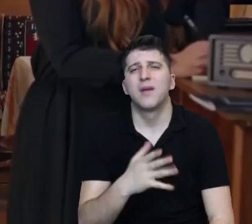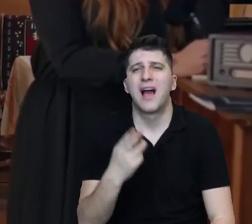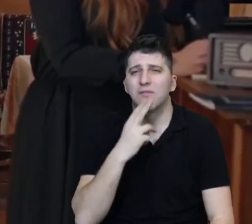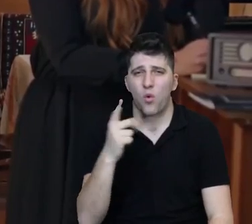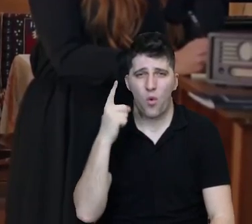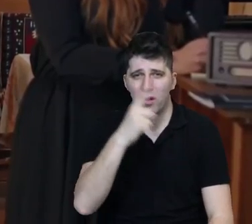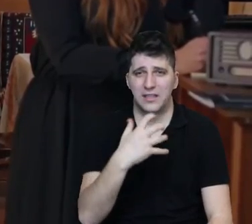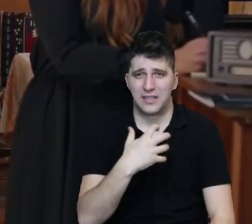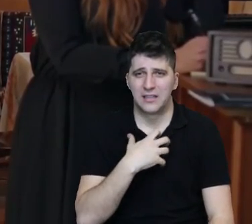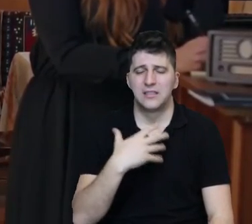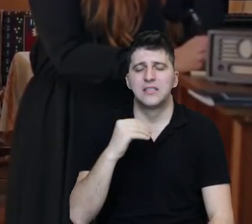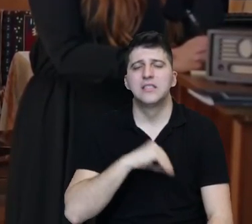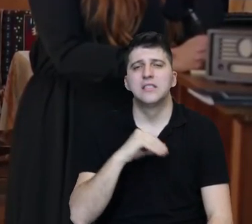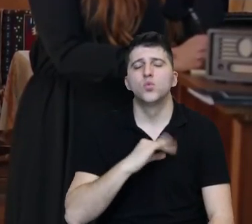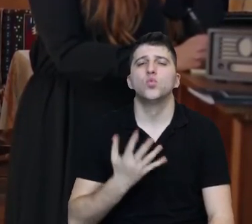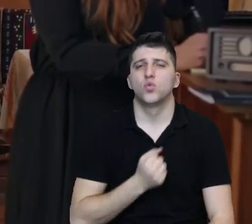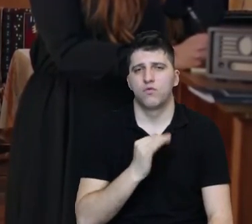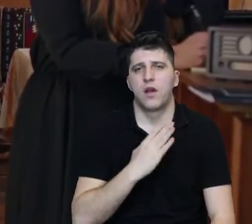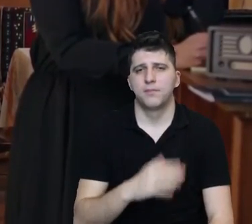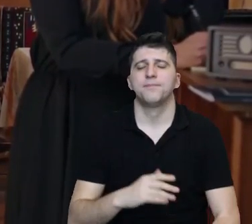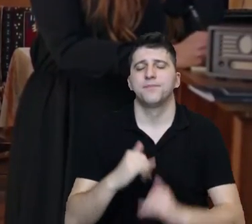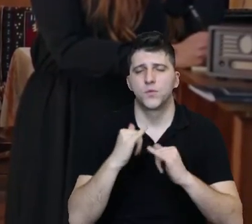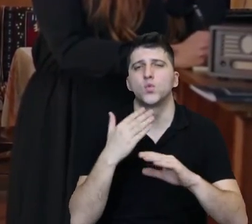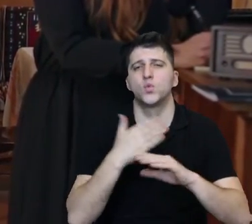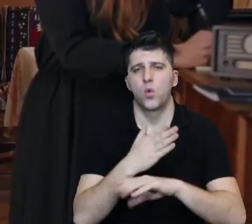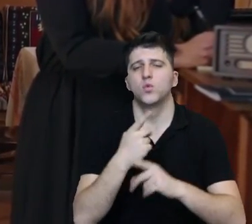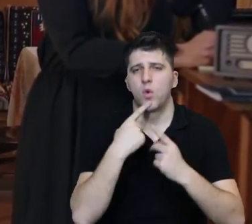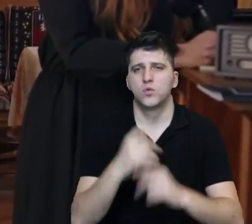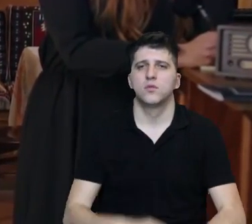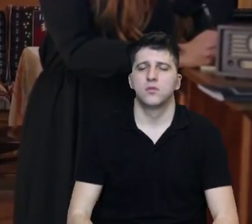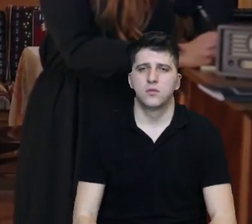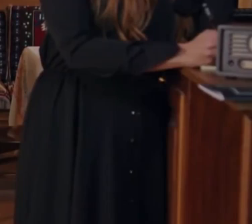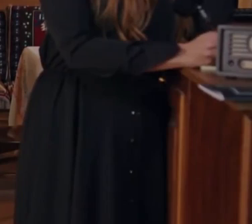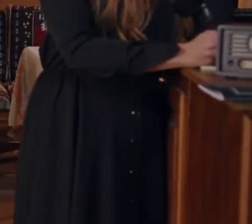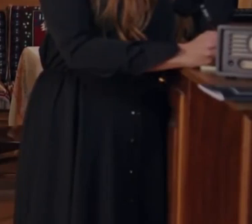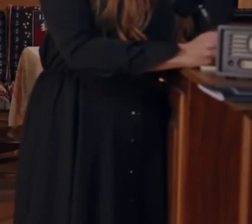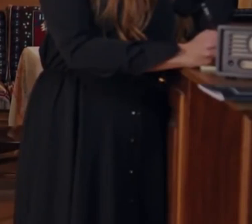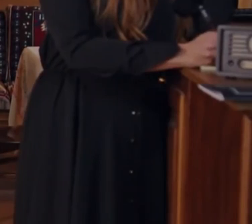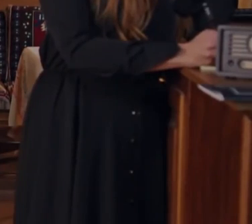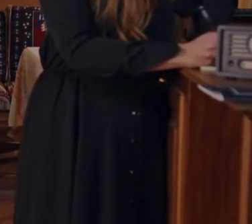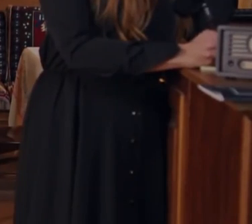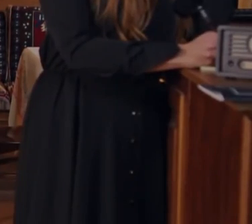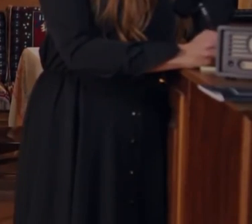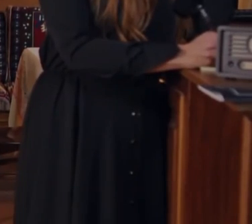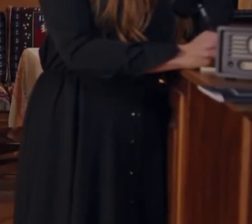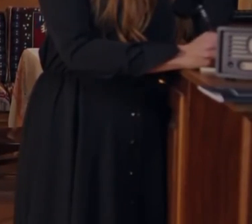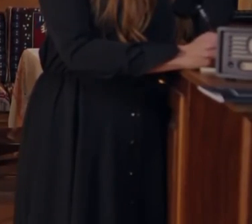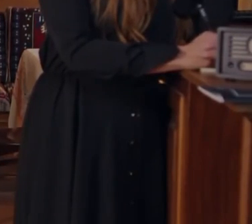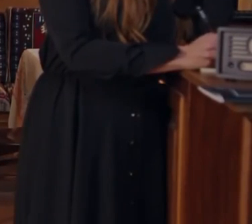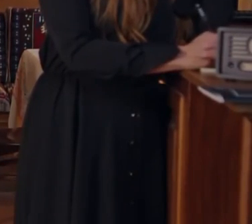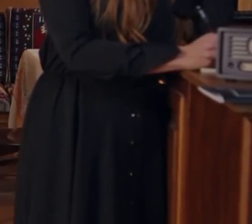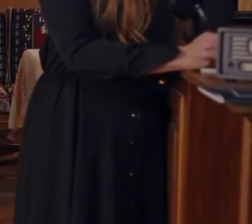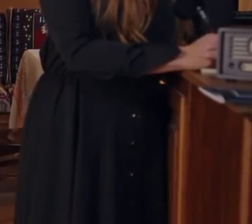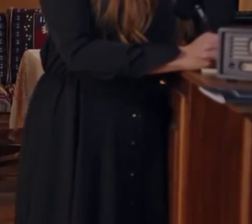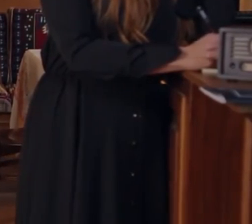orada da içine içine göbek atıyordu zaten. Ha, doğru. Doğru söylüyorsun. Alev kasanın başında durmuş bir şeyler karalarken